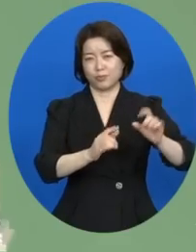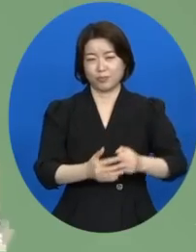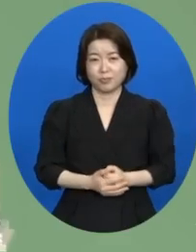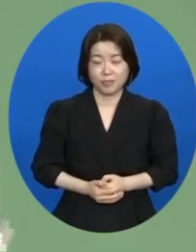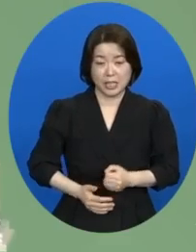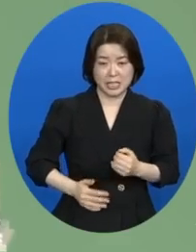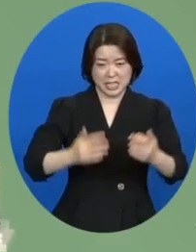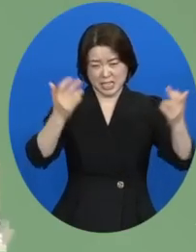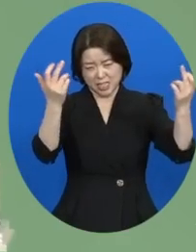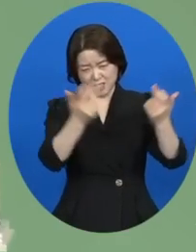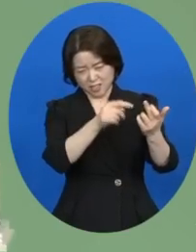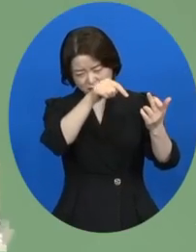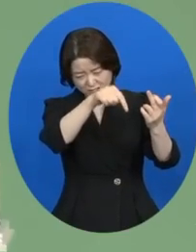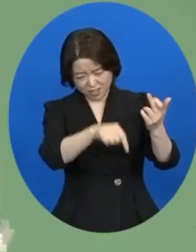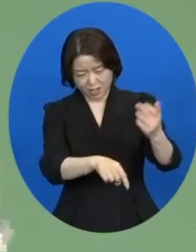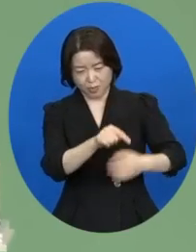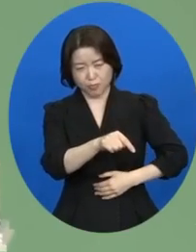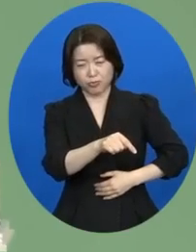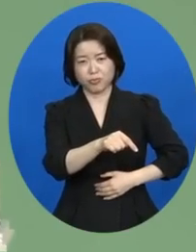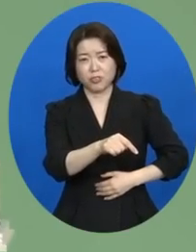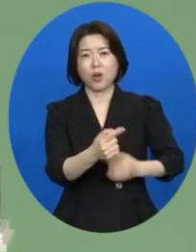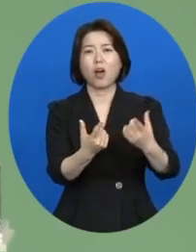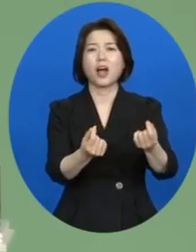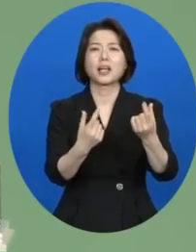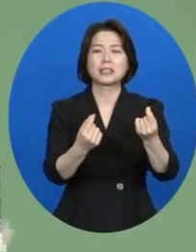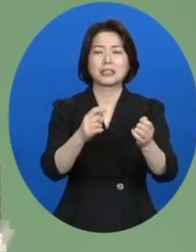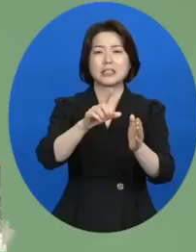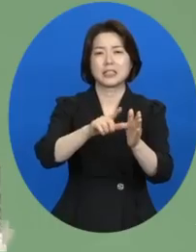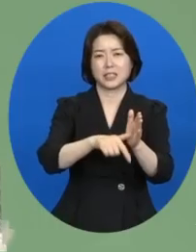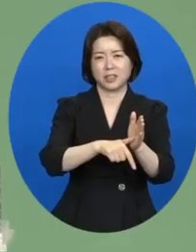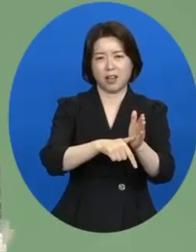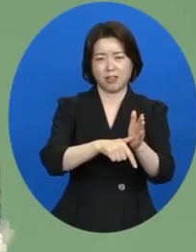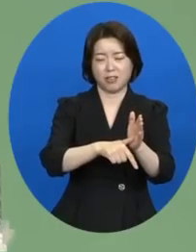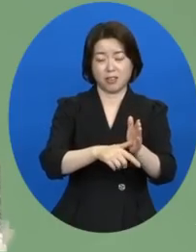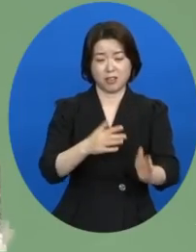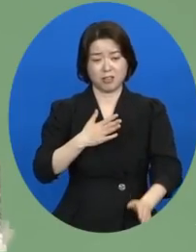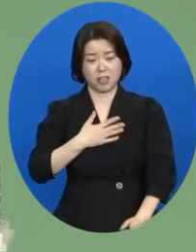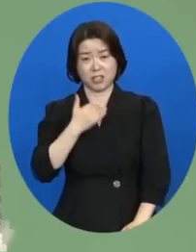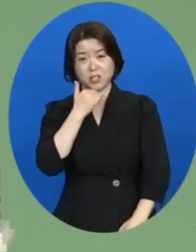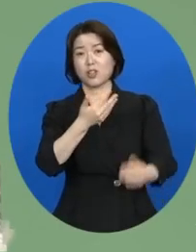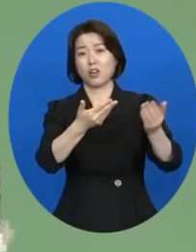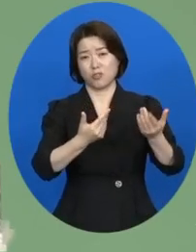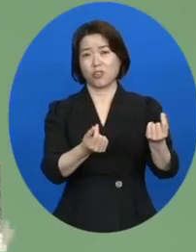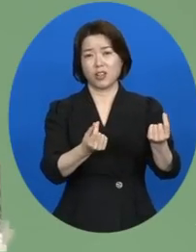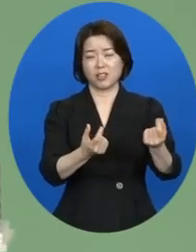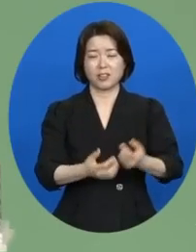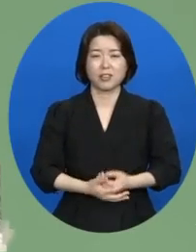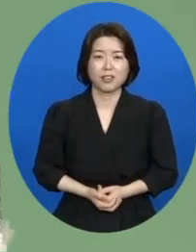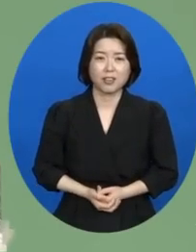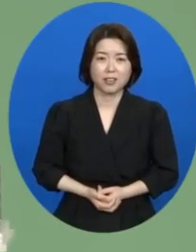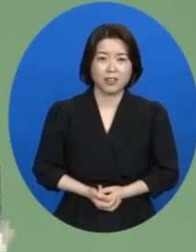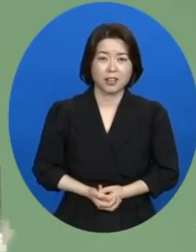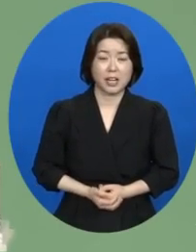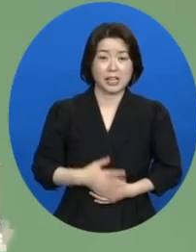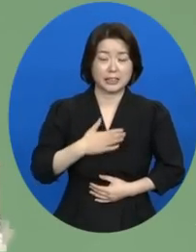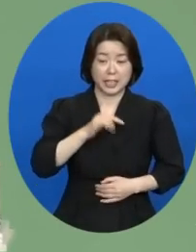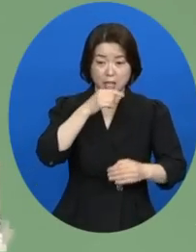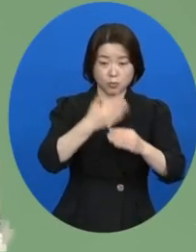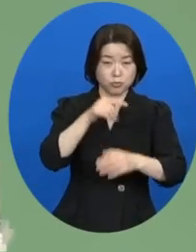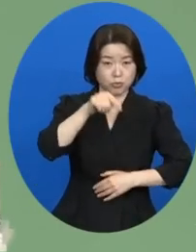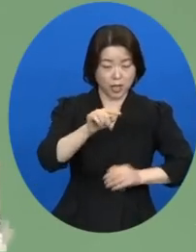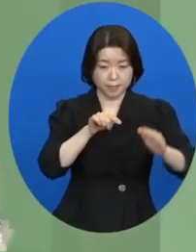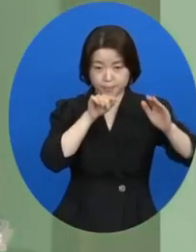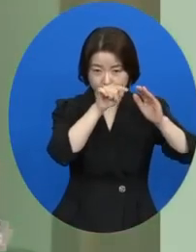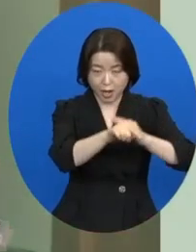깊은 골짜기와 같은 시간들로 저를 기다리고 있었습니다. 제가 북한에